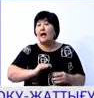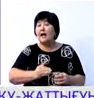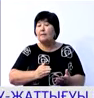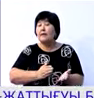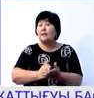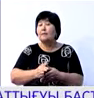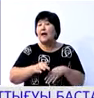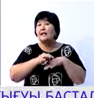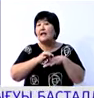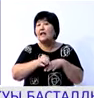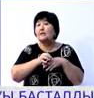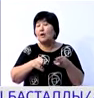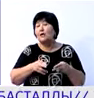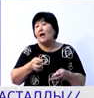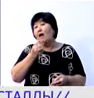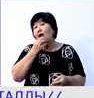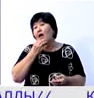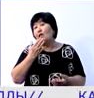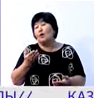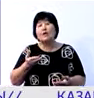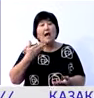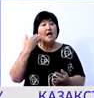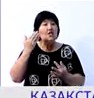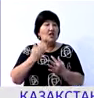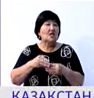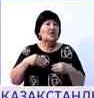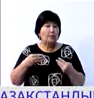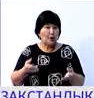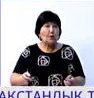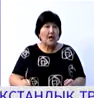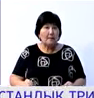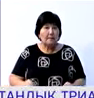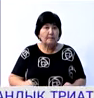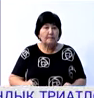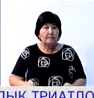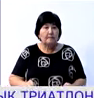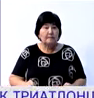бағыттарда тасымалдаушының қалауына қарай жеңілдік берілуде.